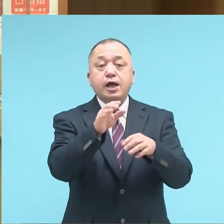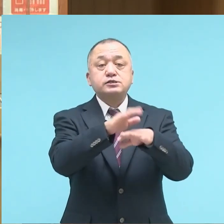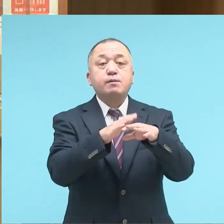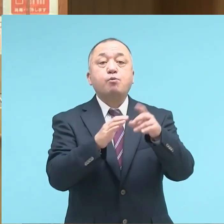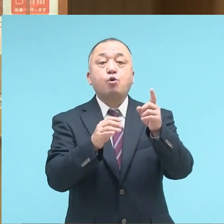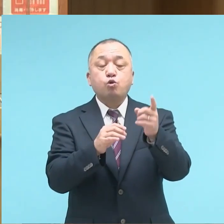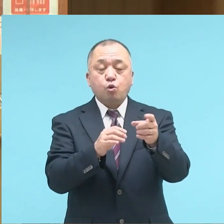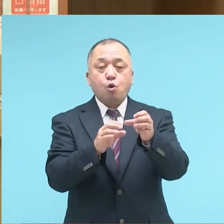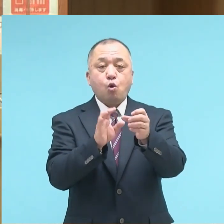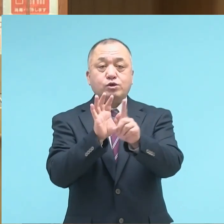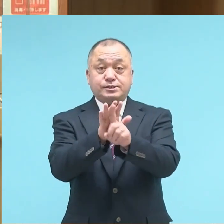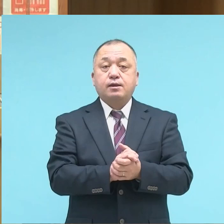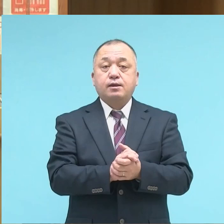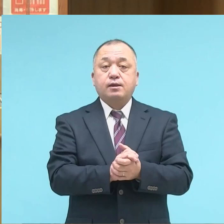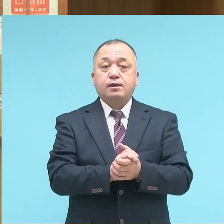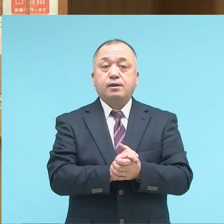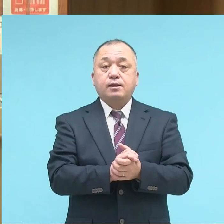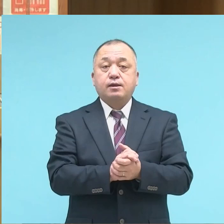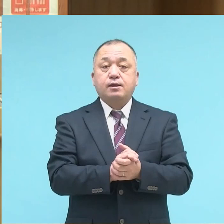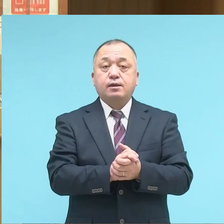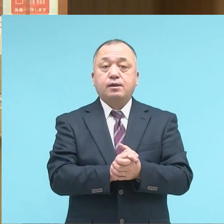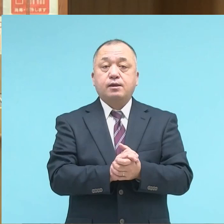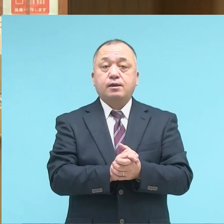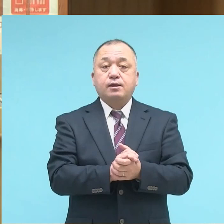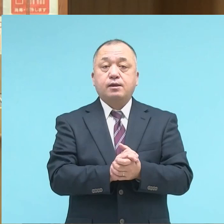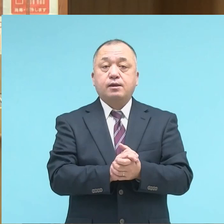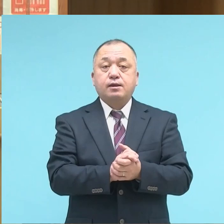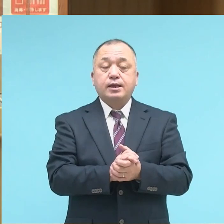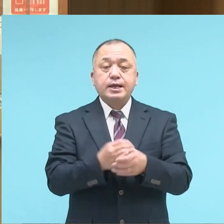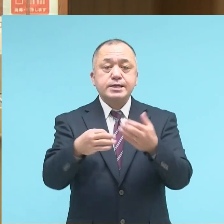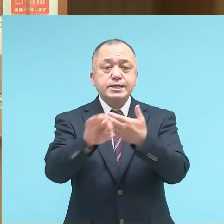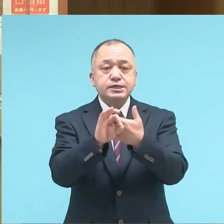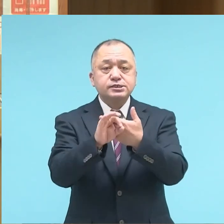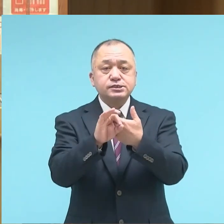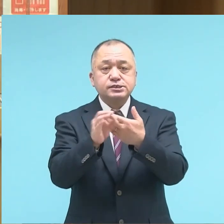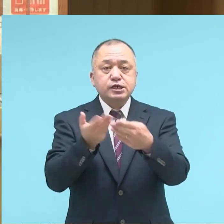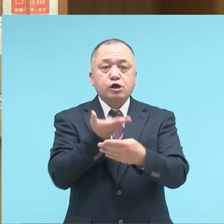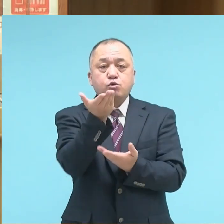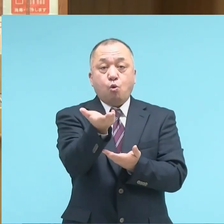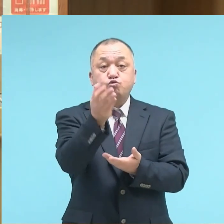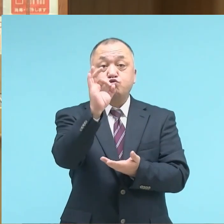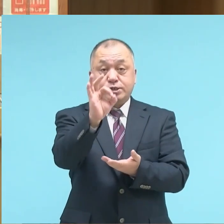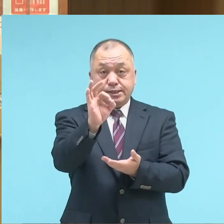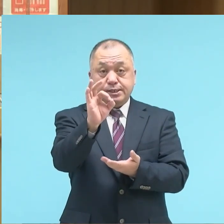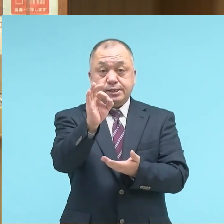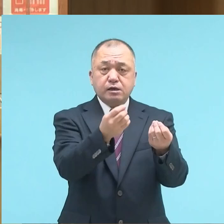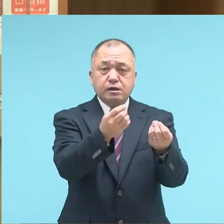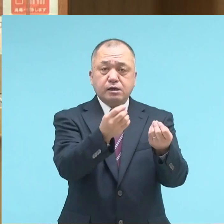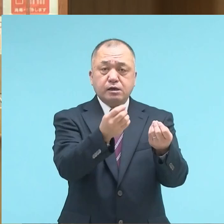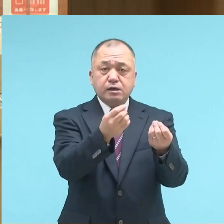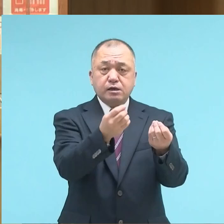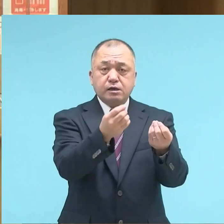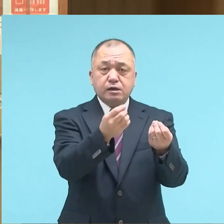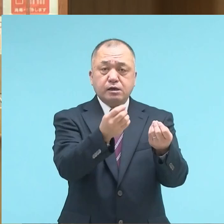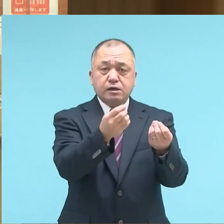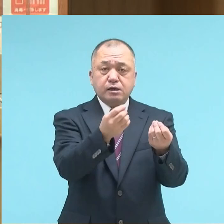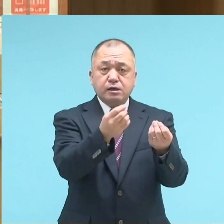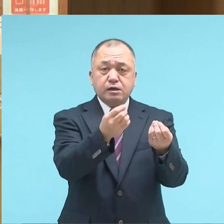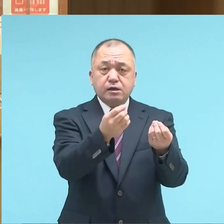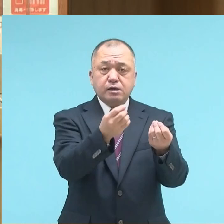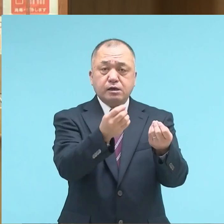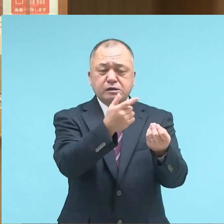ね、そういった、二次交付金を活用した中での提案をさせていただきますが、